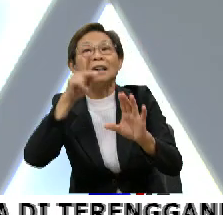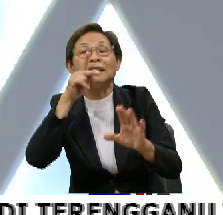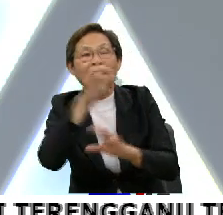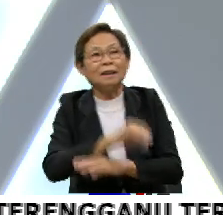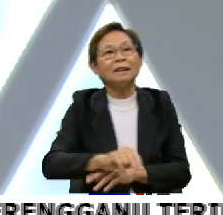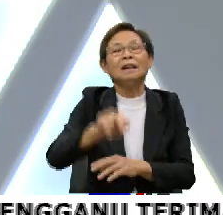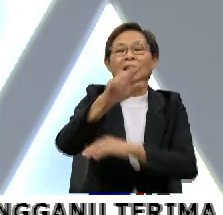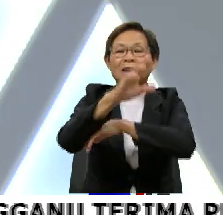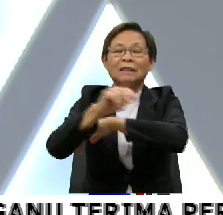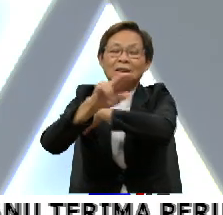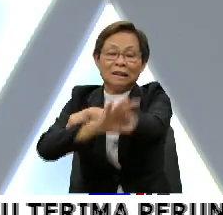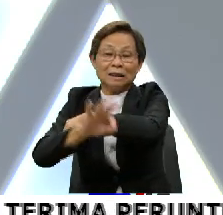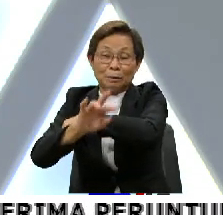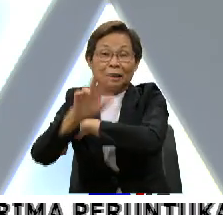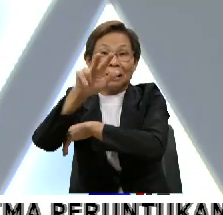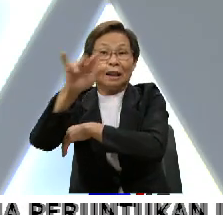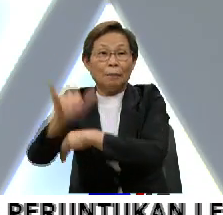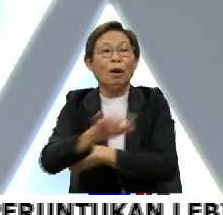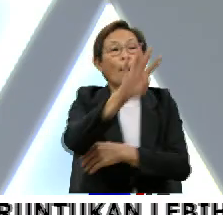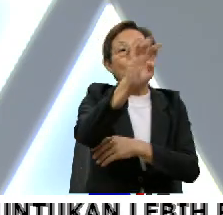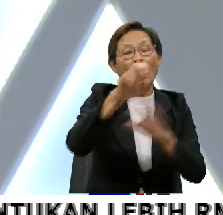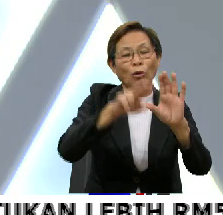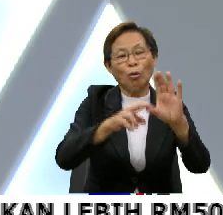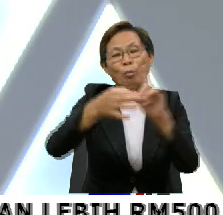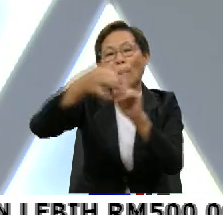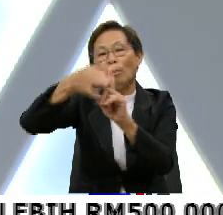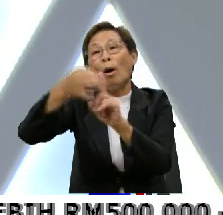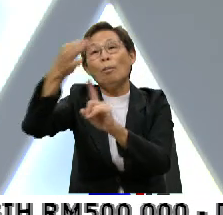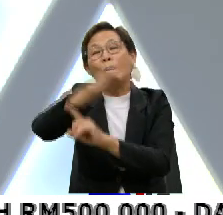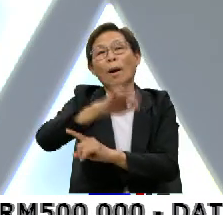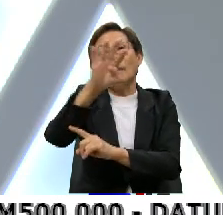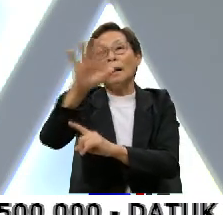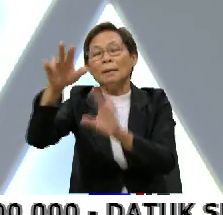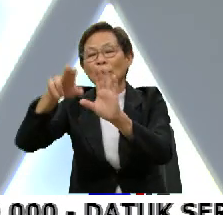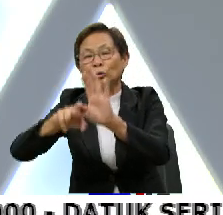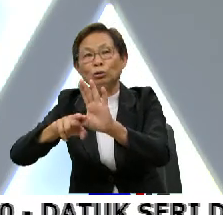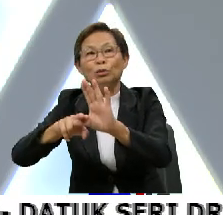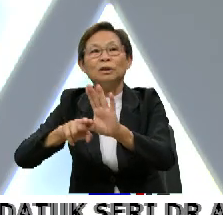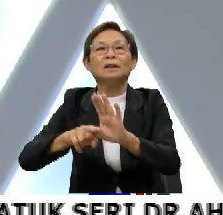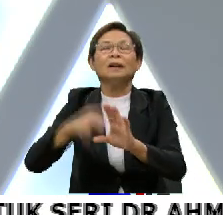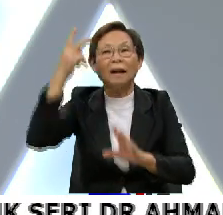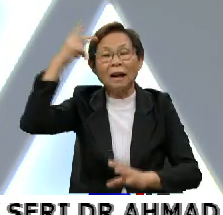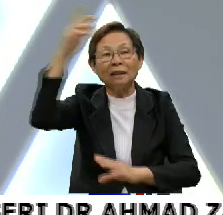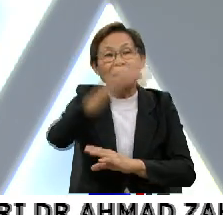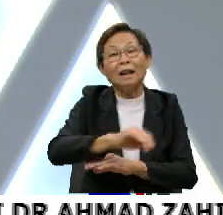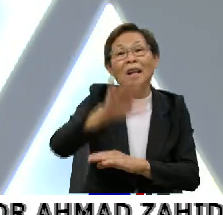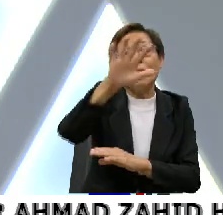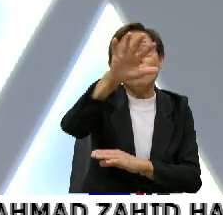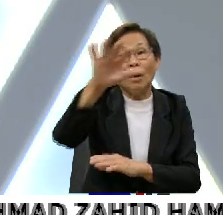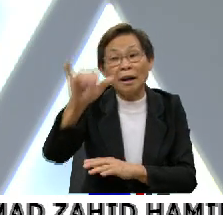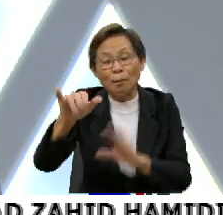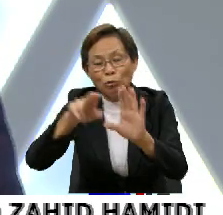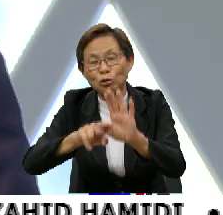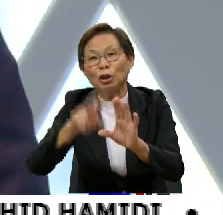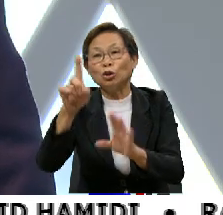Kedah dan juga Negeri 9 manakala 40 kursi di pulau Pinang 45 korupsi di negeri Kantan dan 56